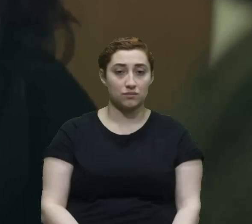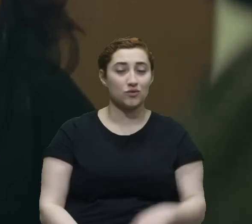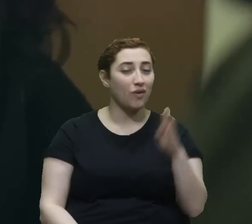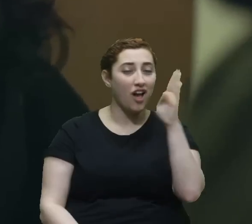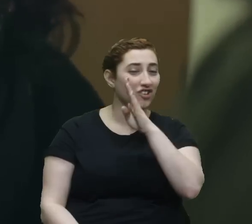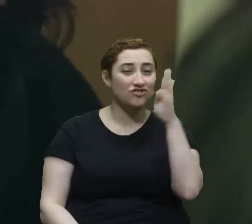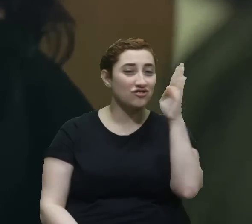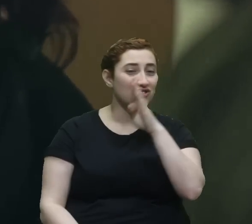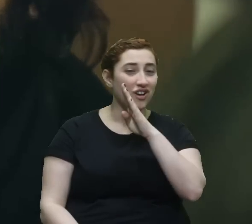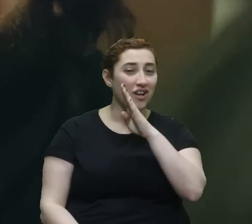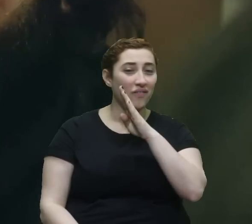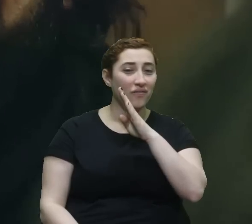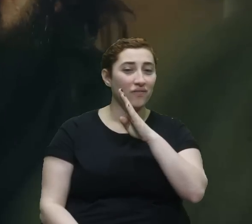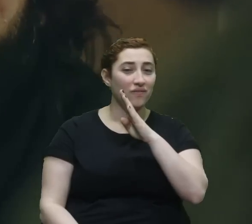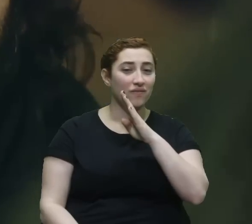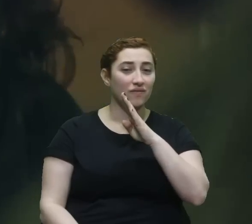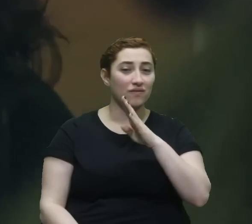Muhbir.